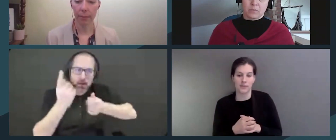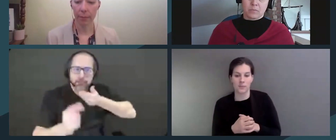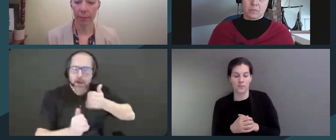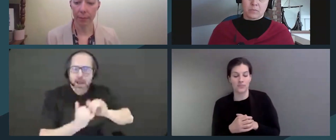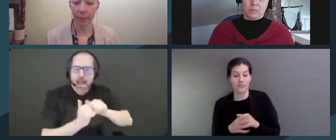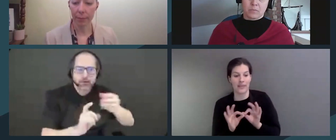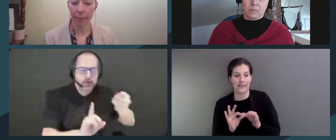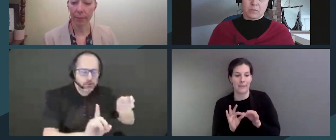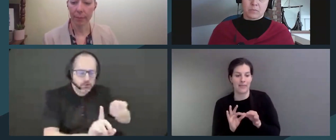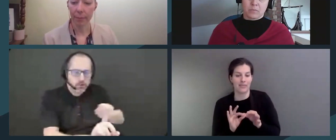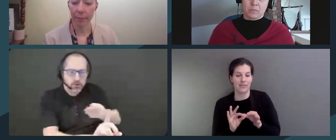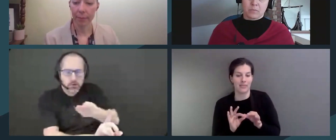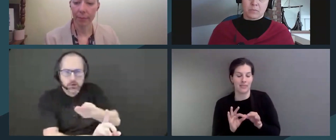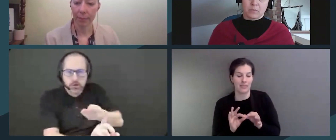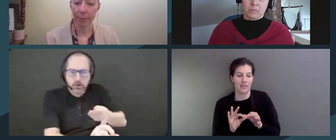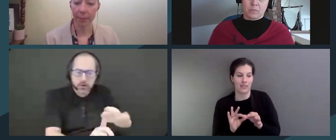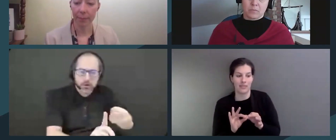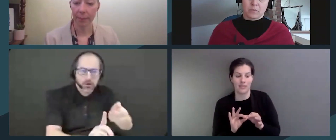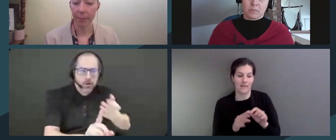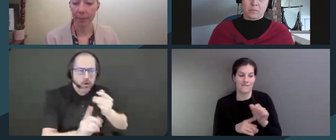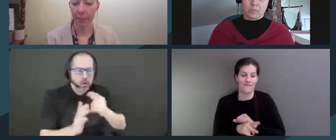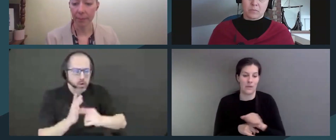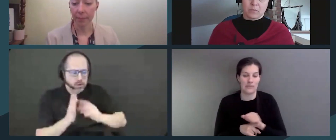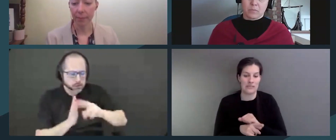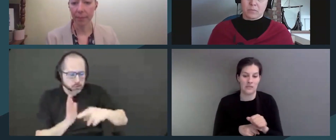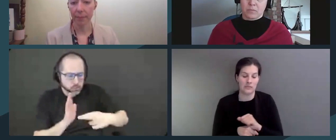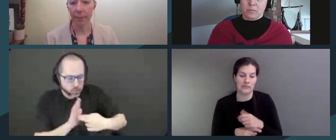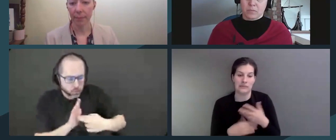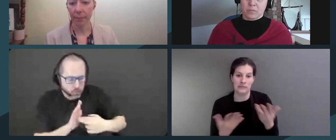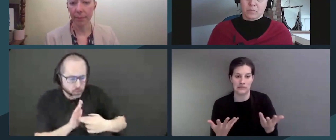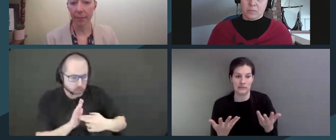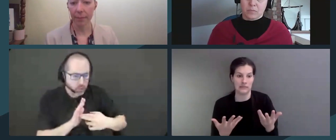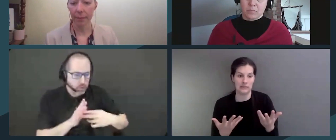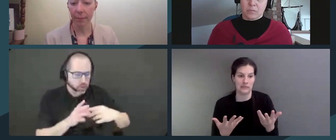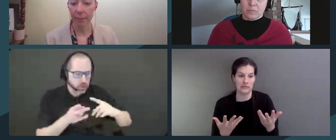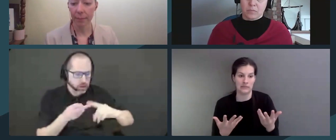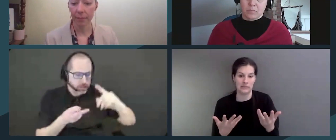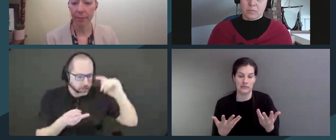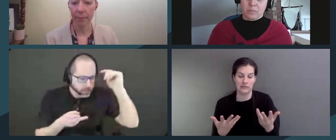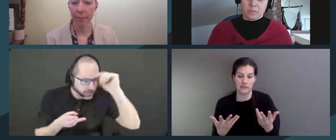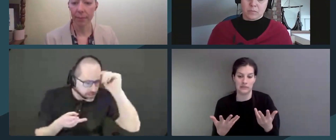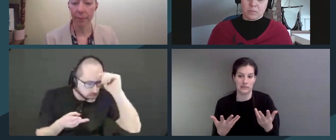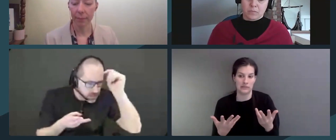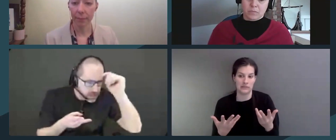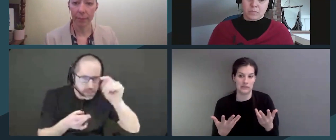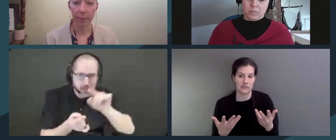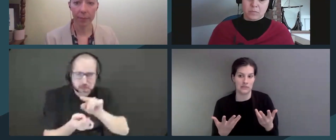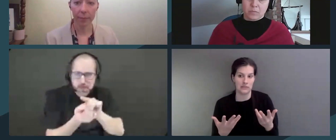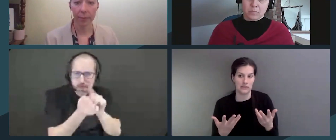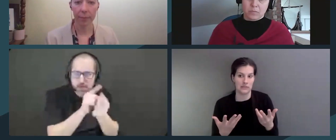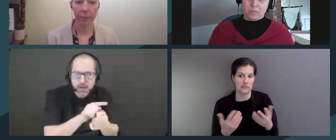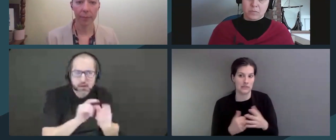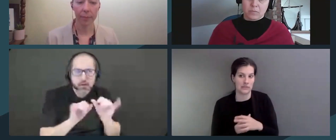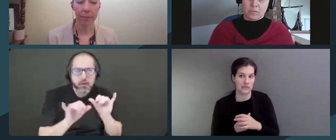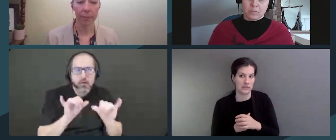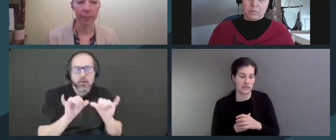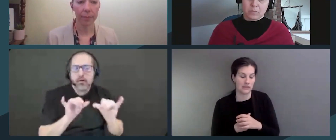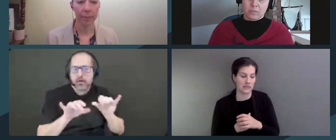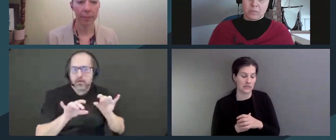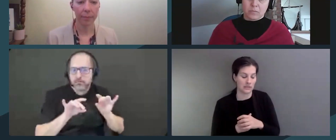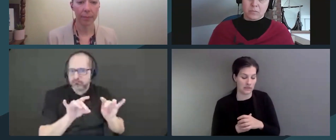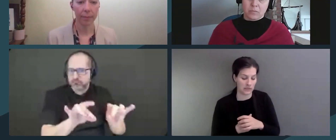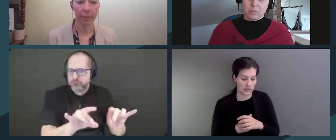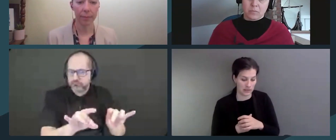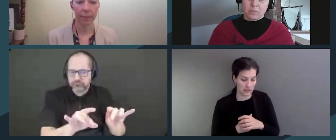y a de la théorie de l'interprétation, la théorie des aspects culturels.